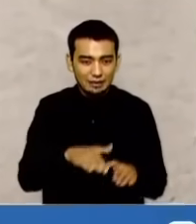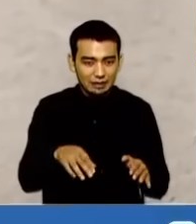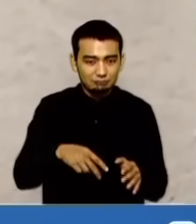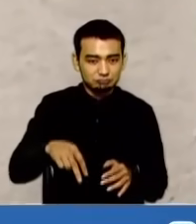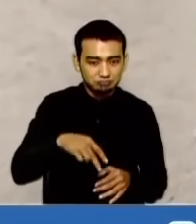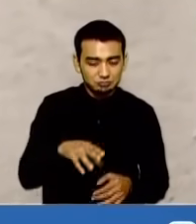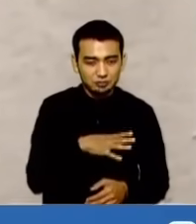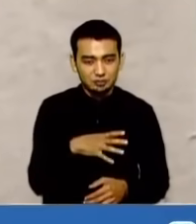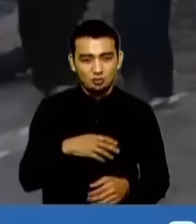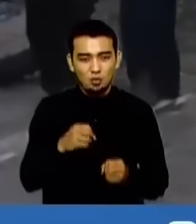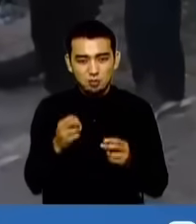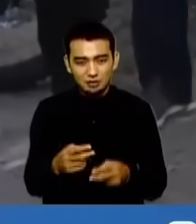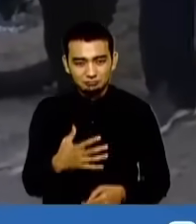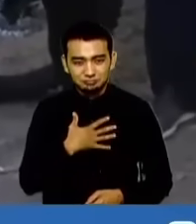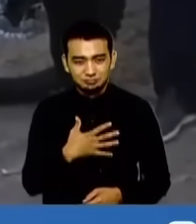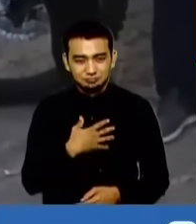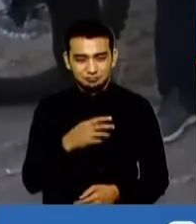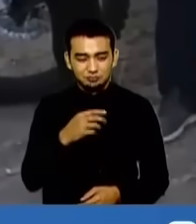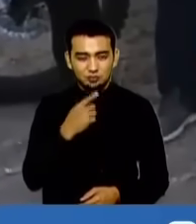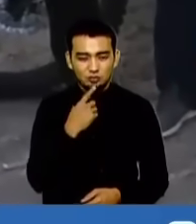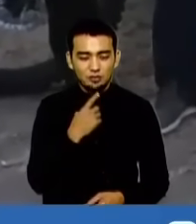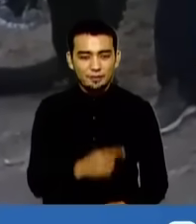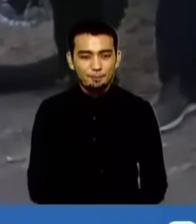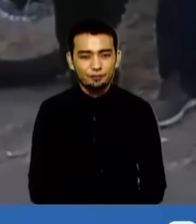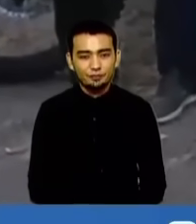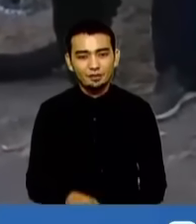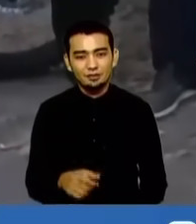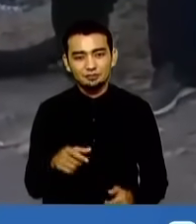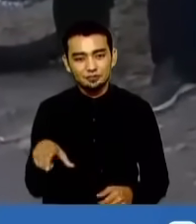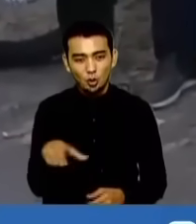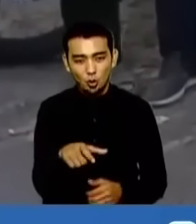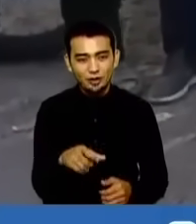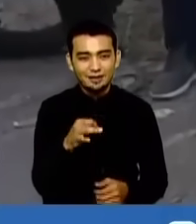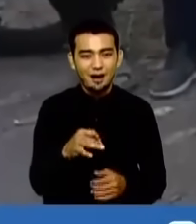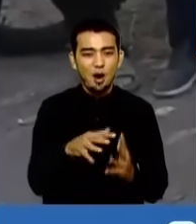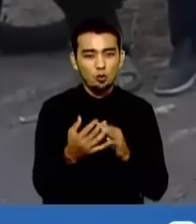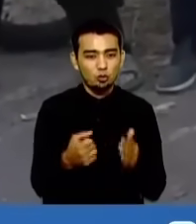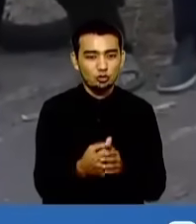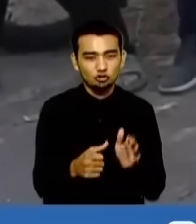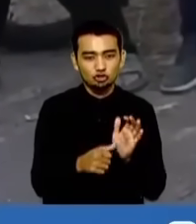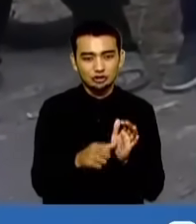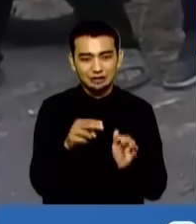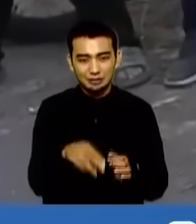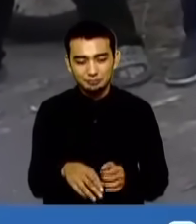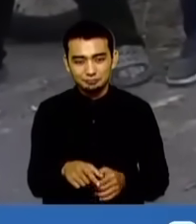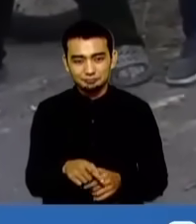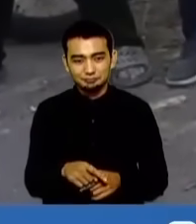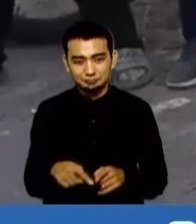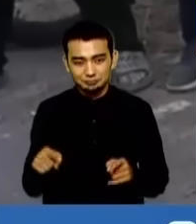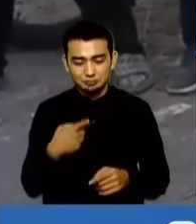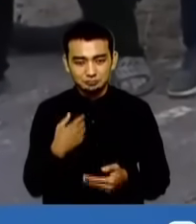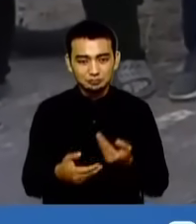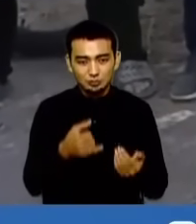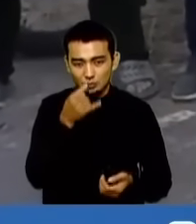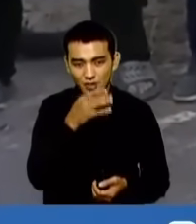қауіпті, шаң жытып отырмыз. От трассы до поселка всего 6 километров. Трассадан ауылға дейін 6 шақырым жолмен жүру мүмкін емес. Өйткені